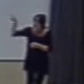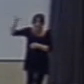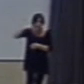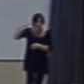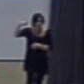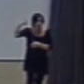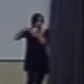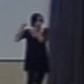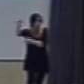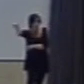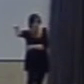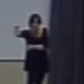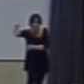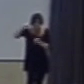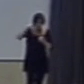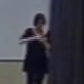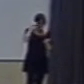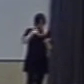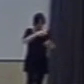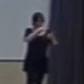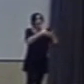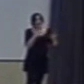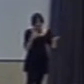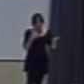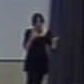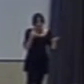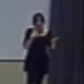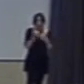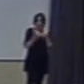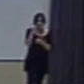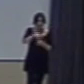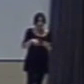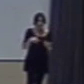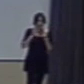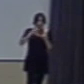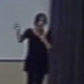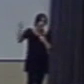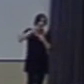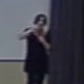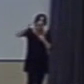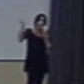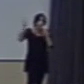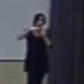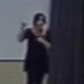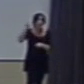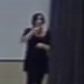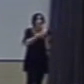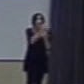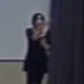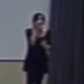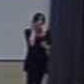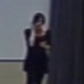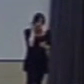resoldre les coses d'una manera directa. No? Això és el Jazeera, però hi ha més gent que fa... Això és, per exemple, una periodista d'una televisió